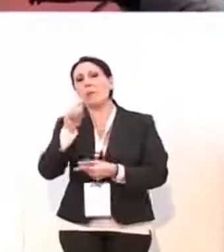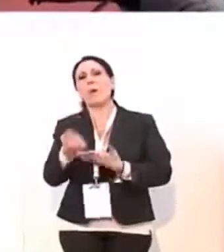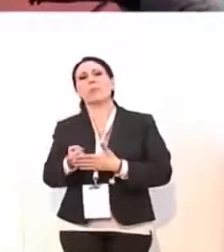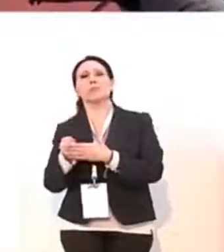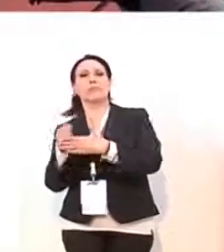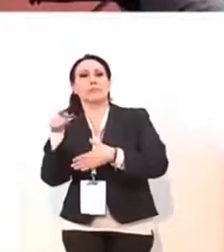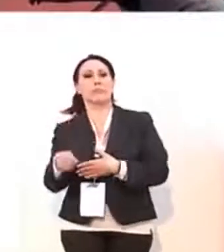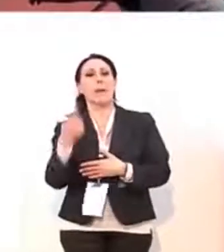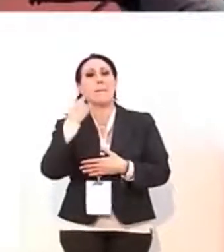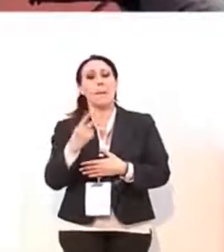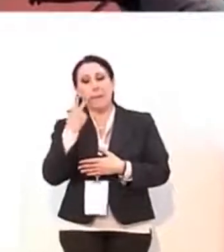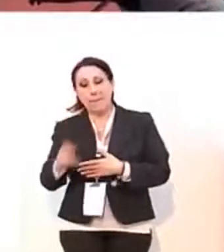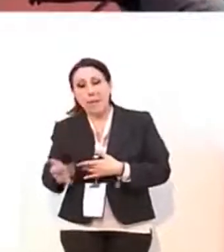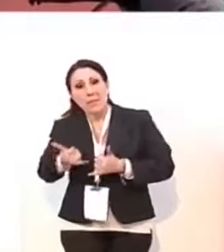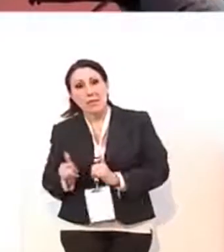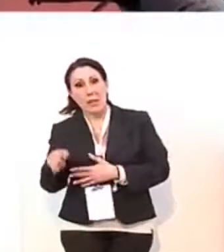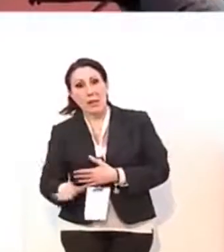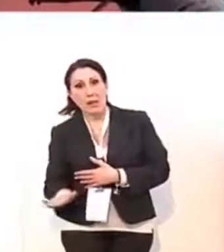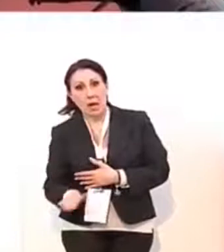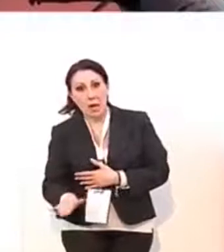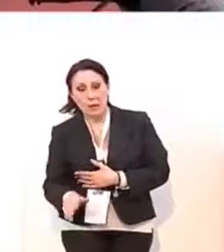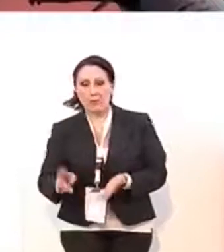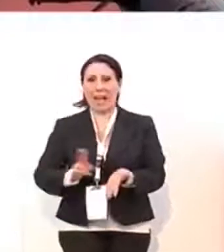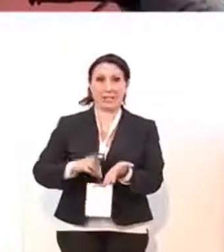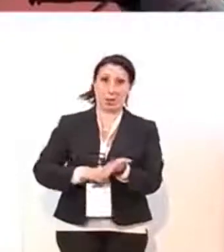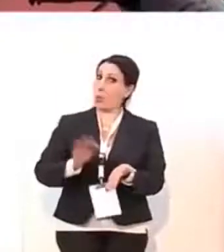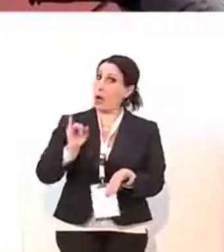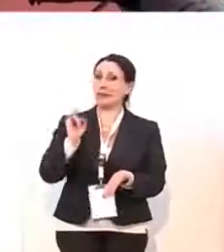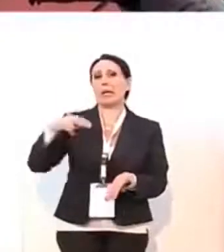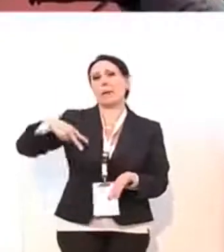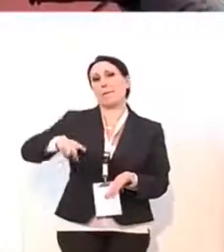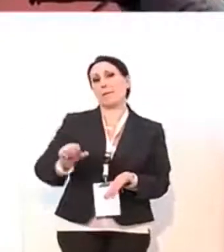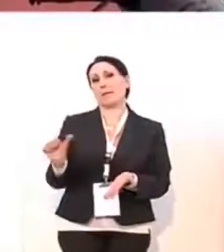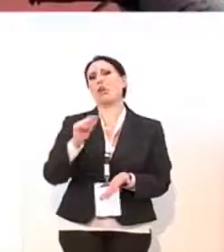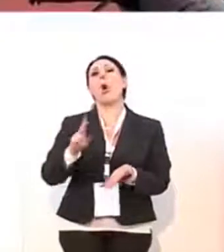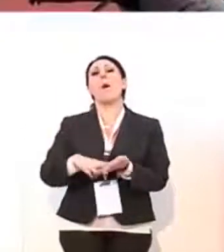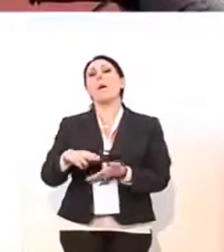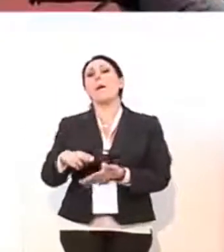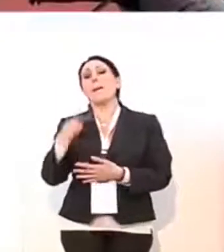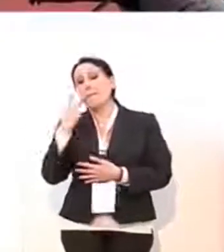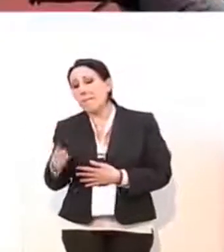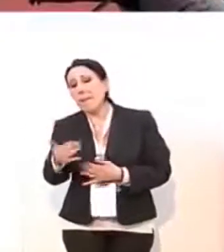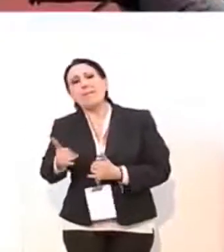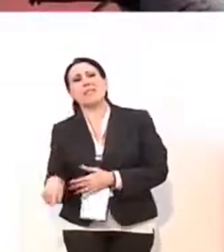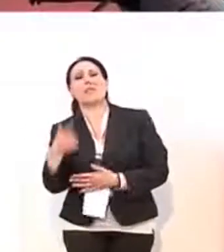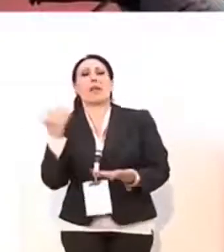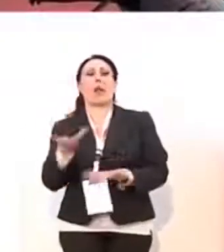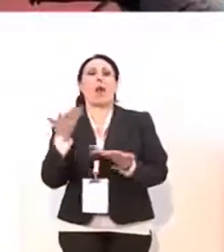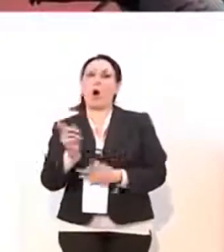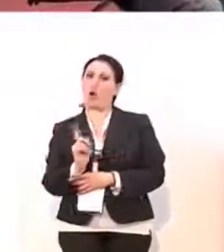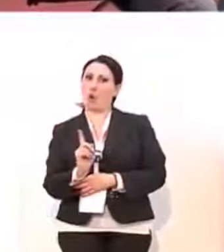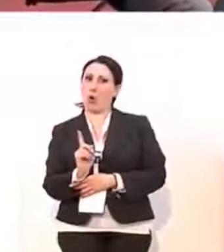una babysitter regolarmente assicurata all'INPS, o per pagare la retta in un asilo nido